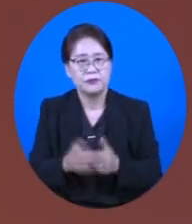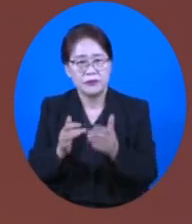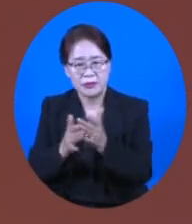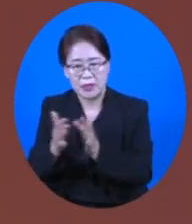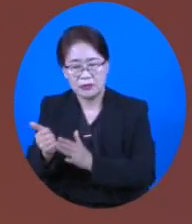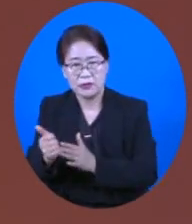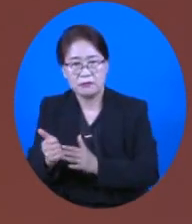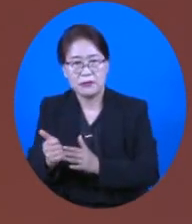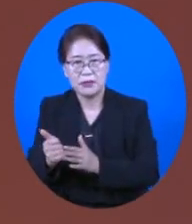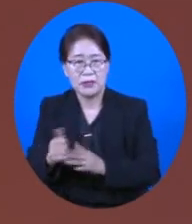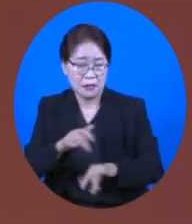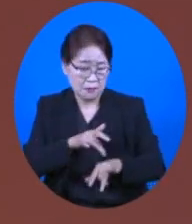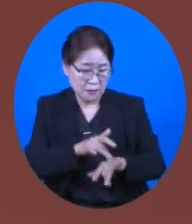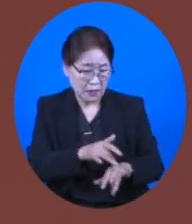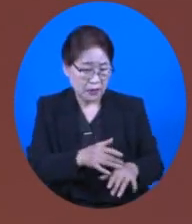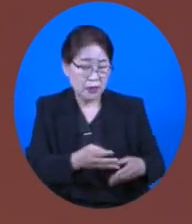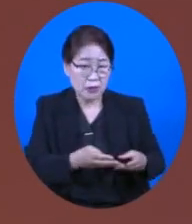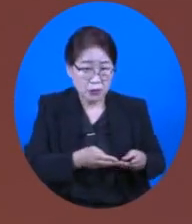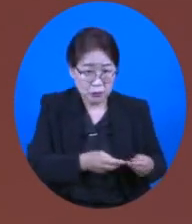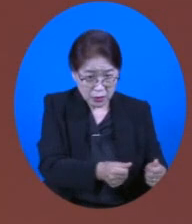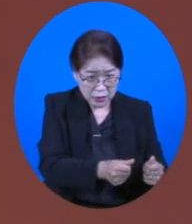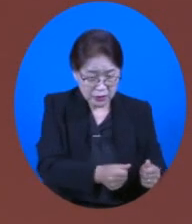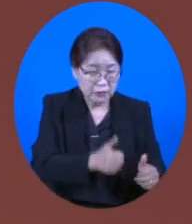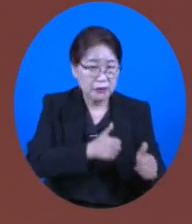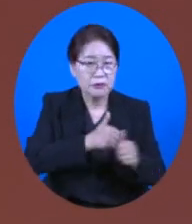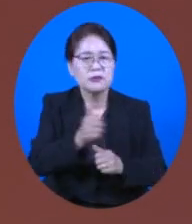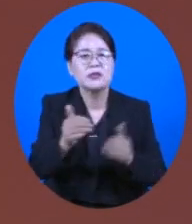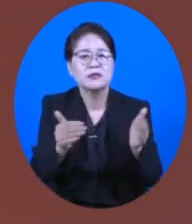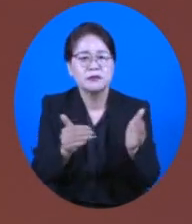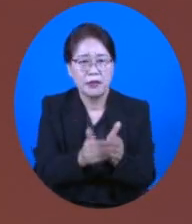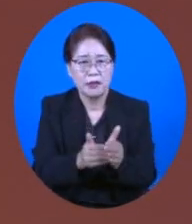예수님이 마귀를 멸하시고 승리하셨다